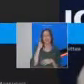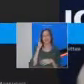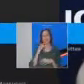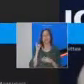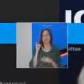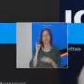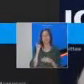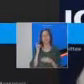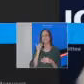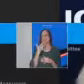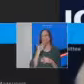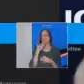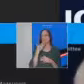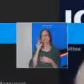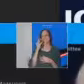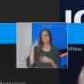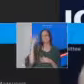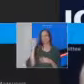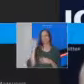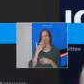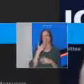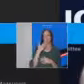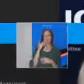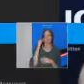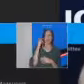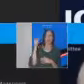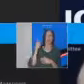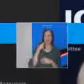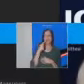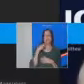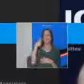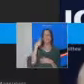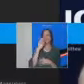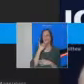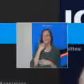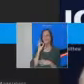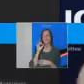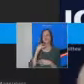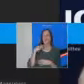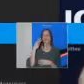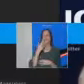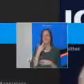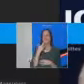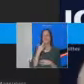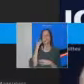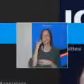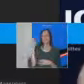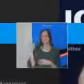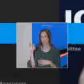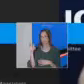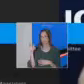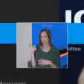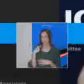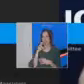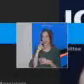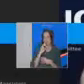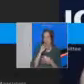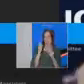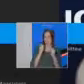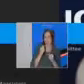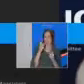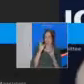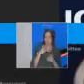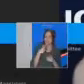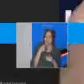לא יודעים מה זה יהדות התפוצות, מה זה יהדות ארצות הברית, מה זה אומר להיות יהודי. דרך אגב, כדי להיות יהודי בארצות הברית, ועדינה, אני